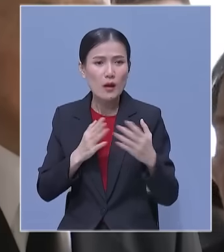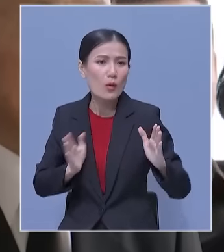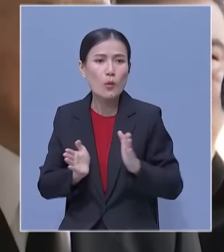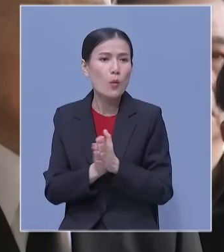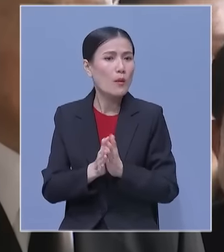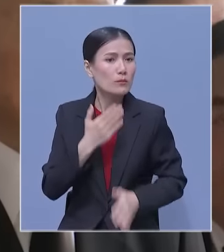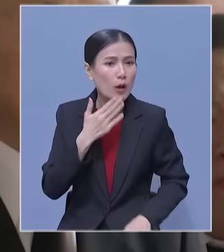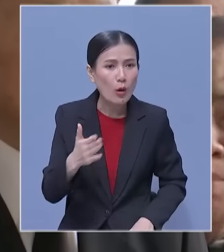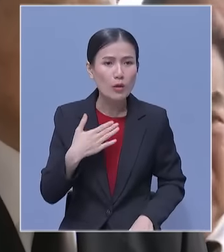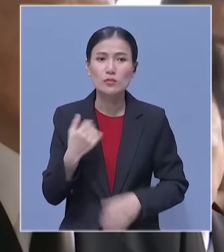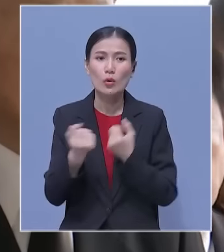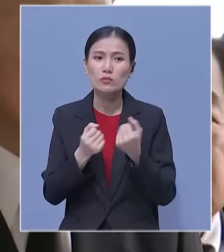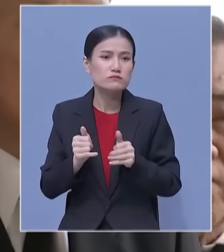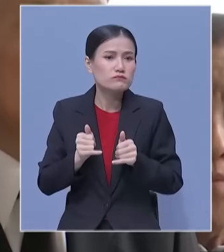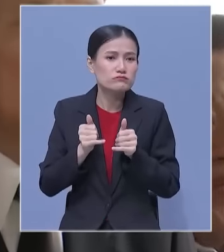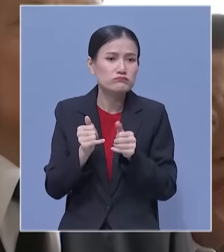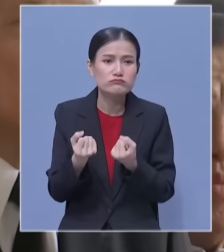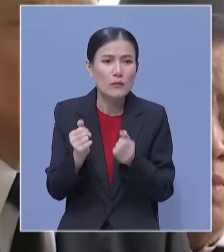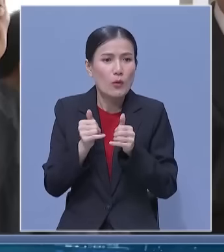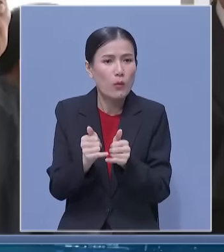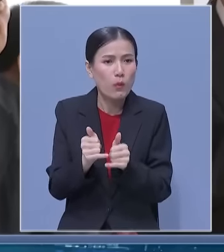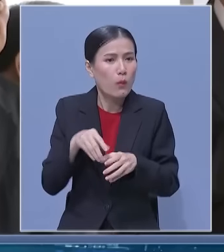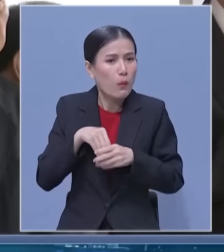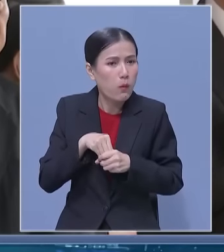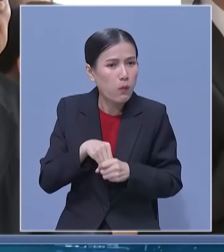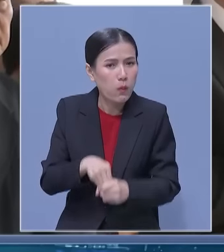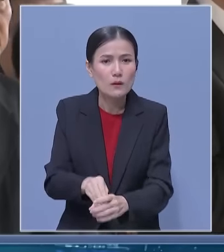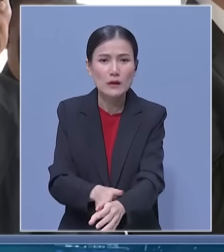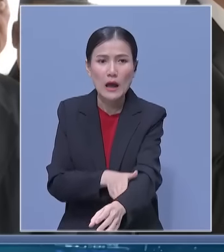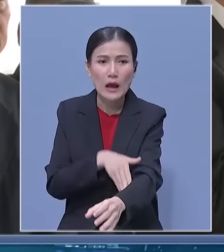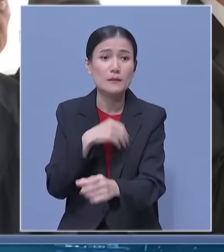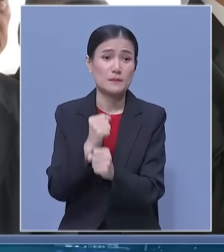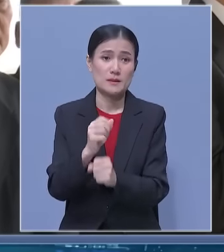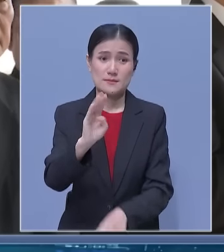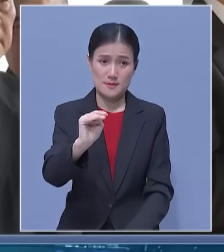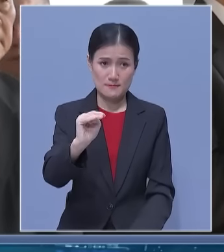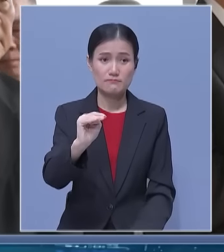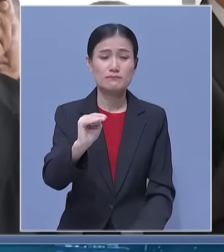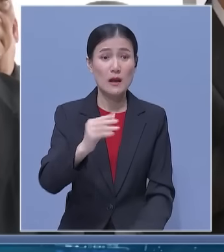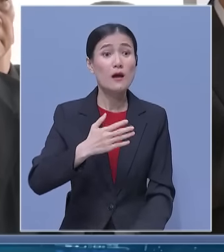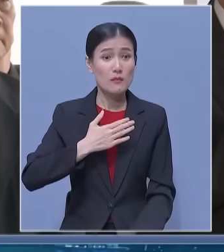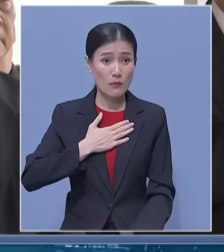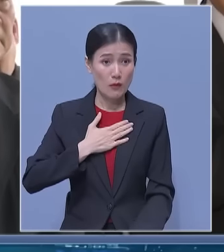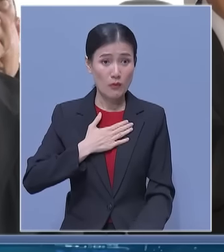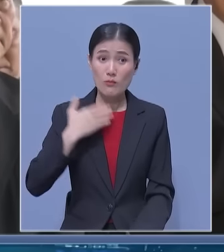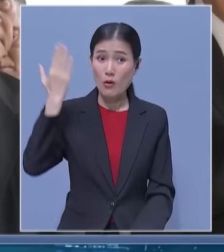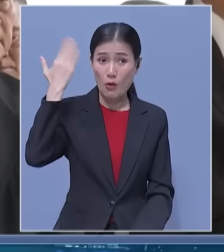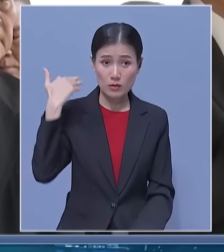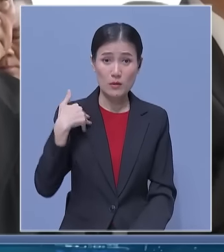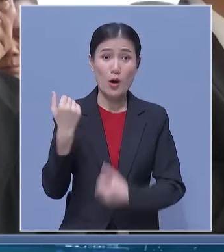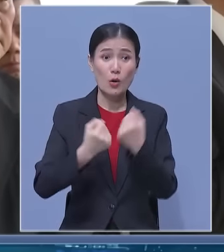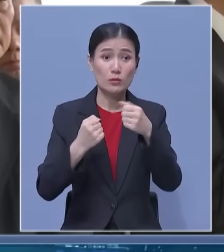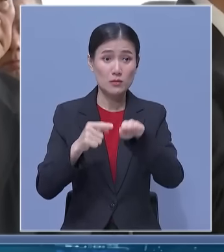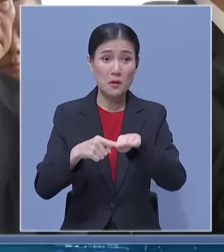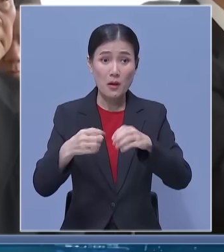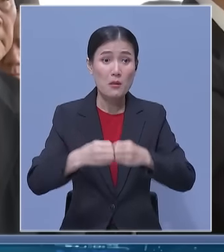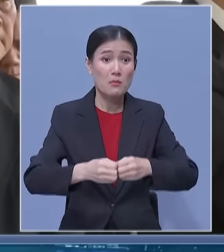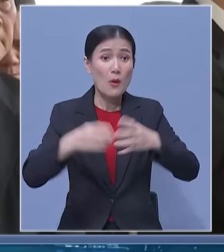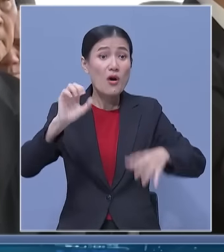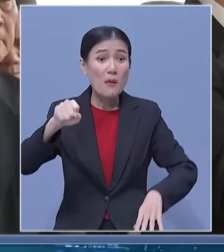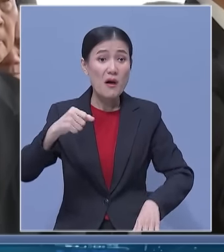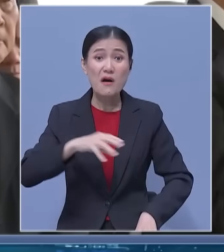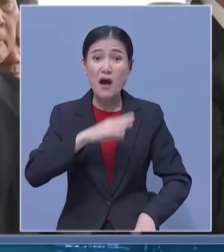ออยู่ในรถด้วยกันเป็นเวลากว่า40ปีซึ่งวันที่ตนเองนั้นโดนคาร์บอมถ้าวันนั้นสำเร็จก็คง